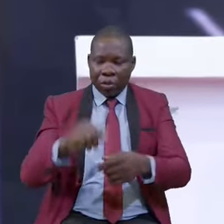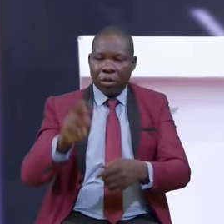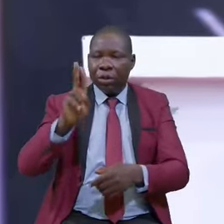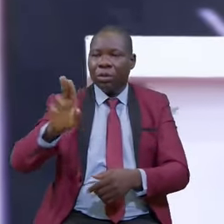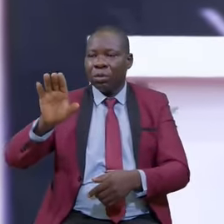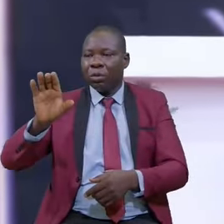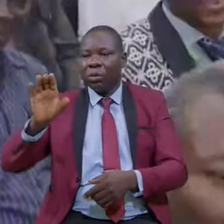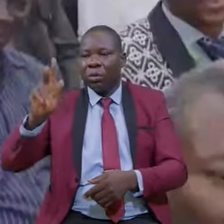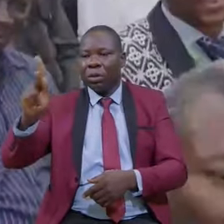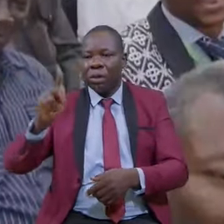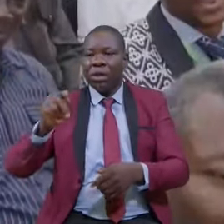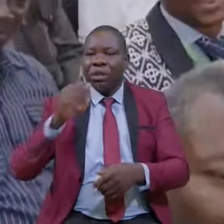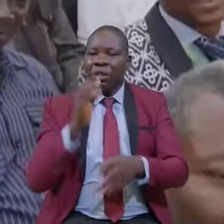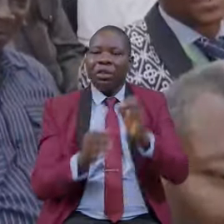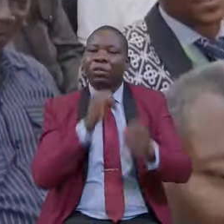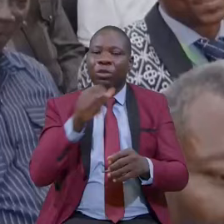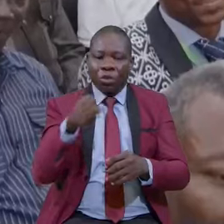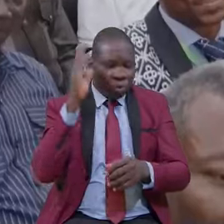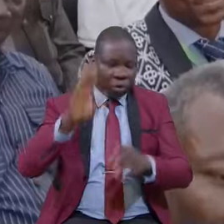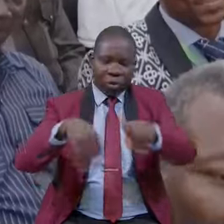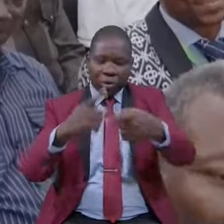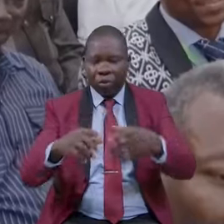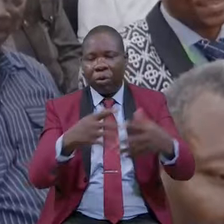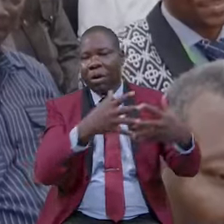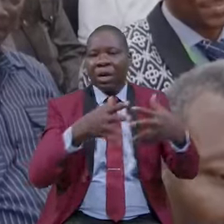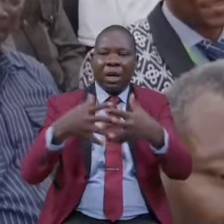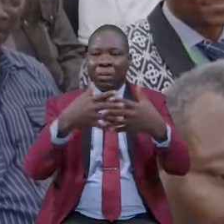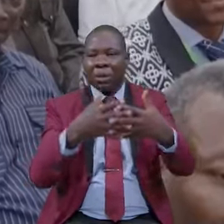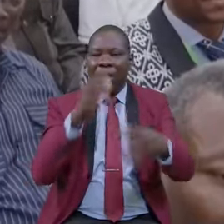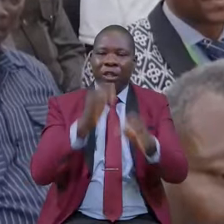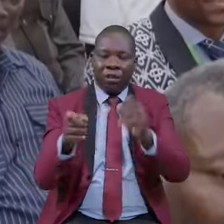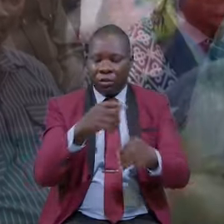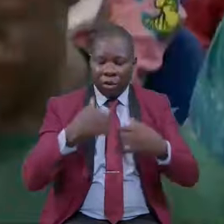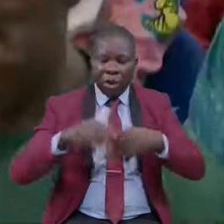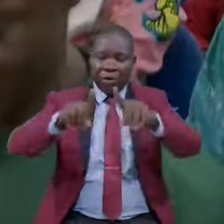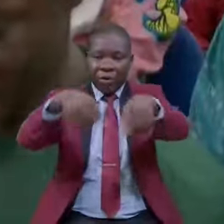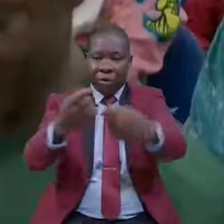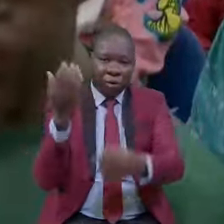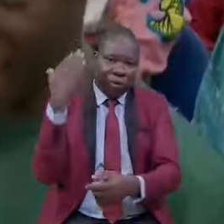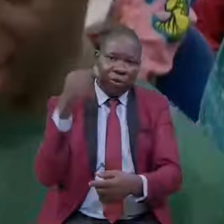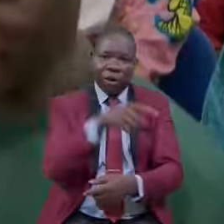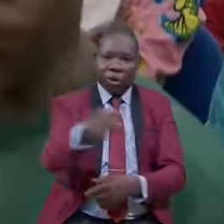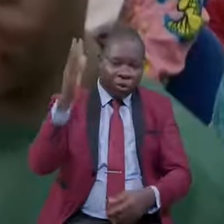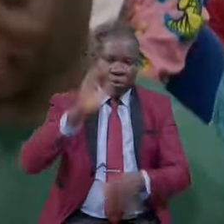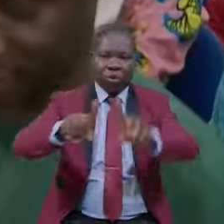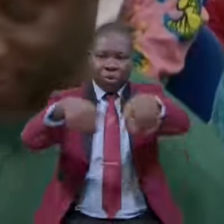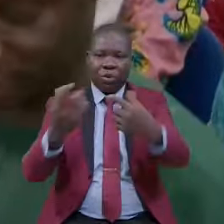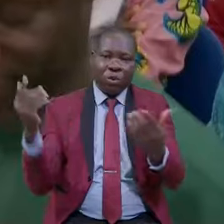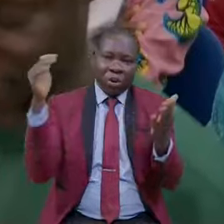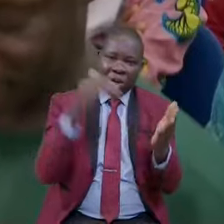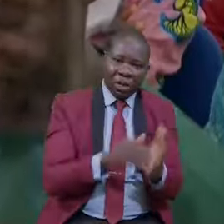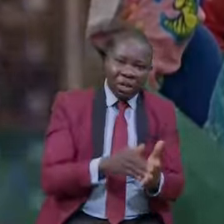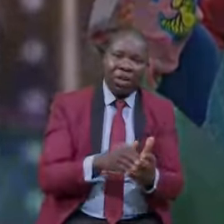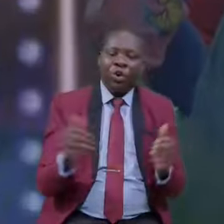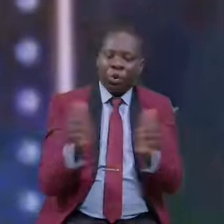pas encore été, tu iras aux États-Unis. Si tu es allé avant, tu retourneras encore. With new power,